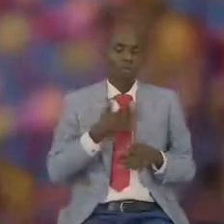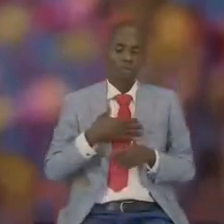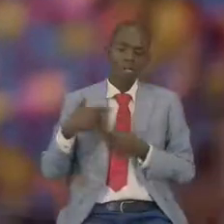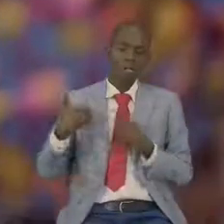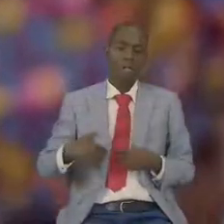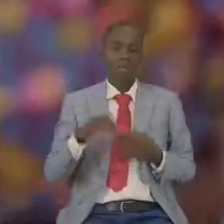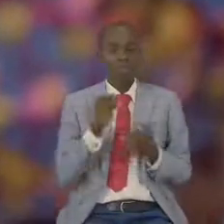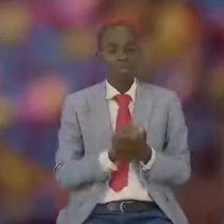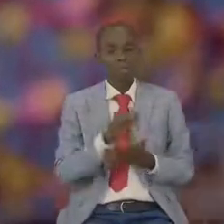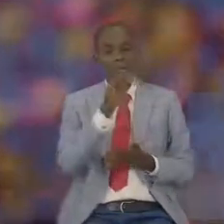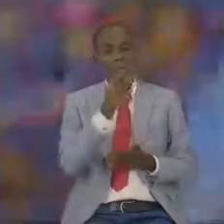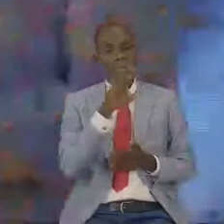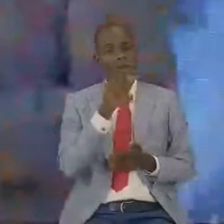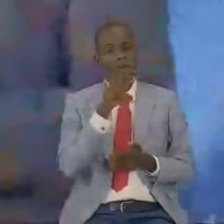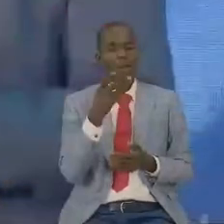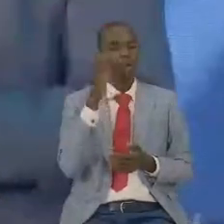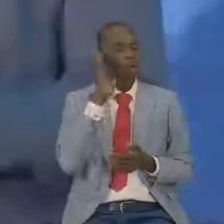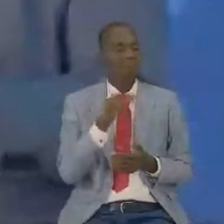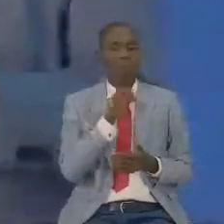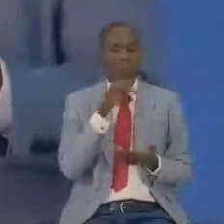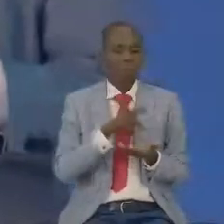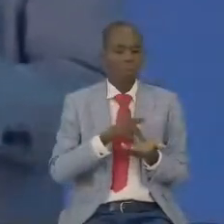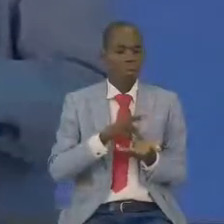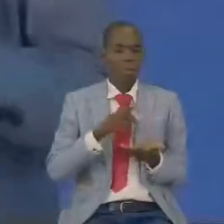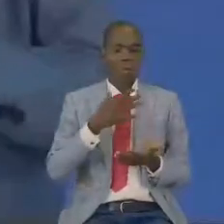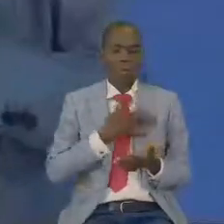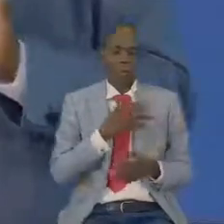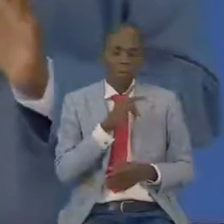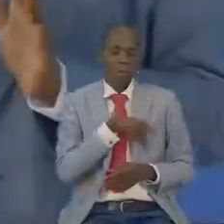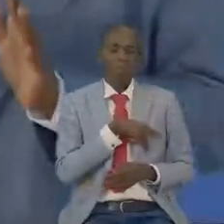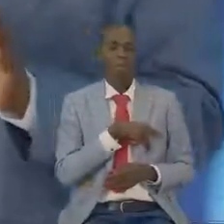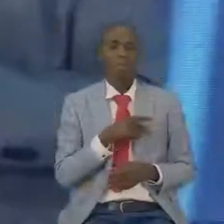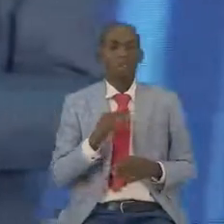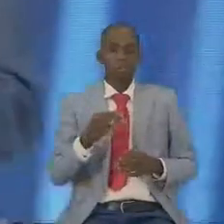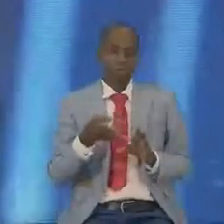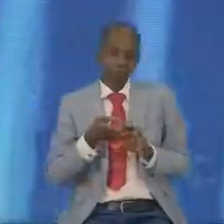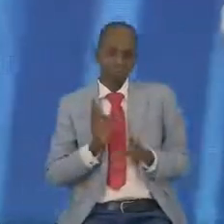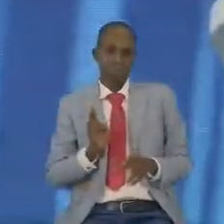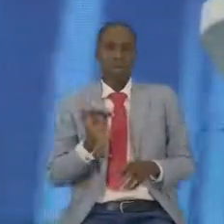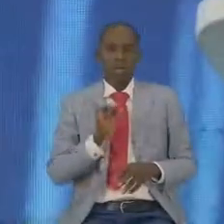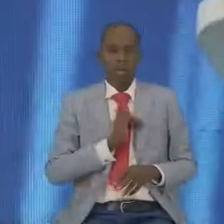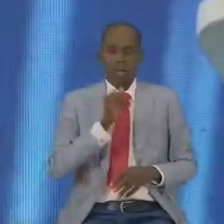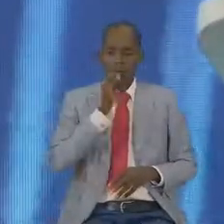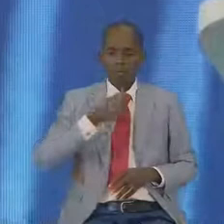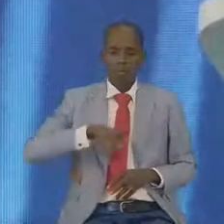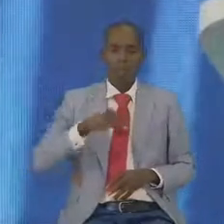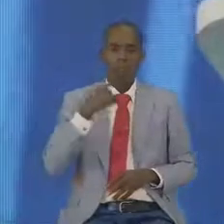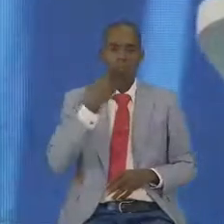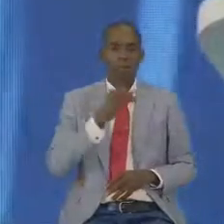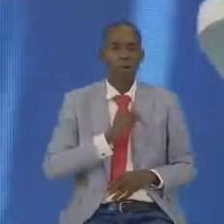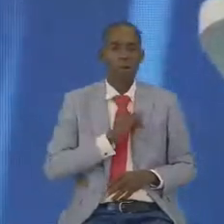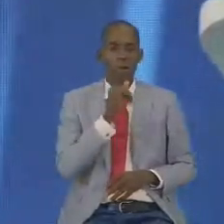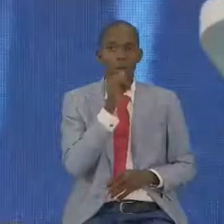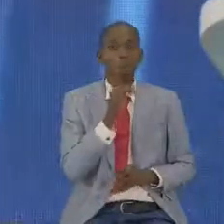pas empoisonner ma personnalité. Je me retracte et je suis celui que je suis. Si je